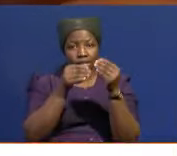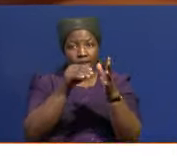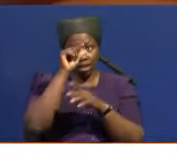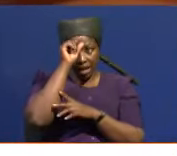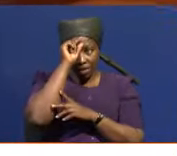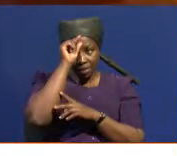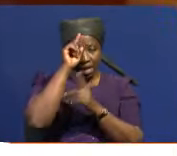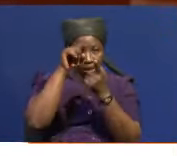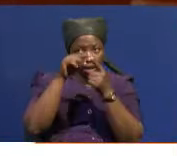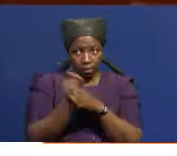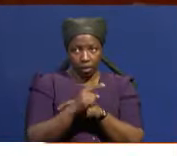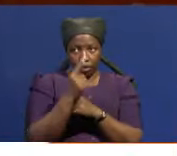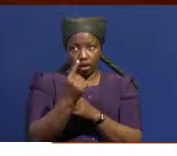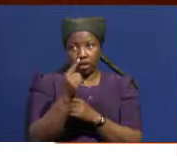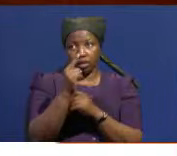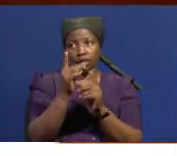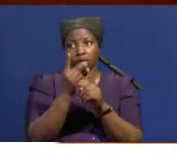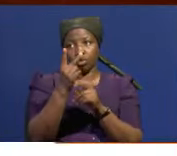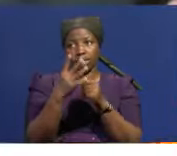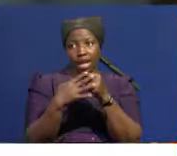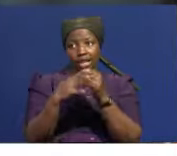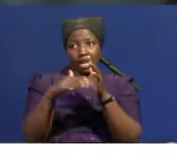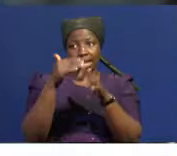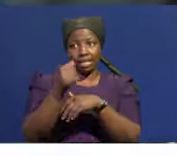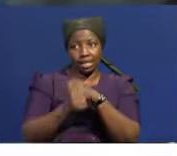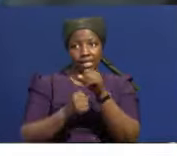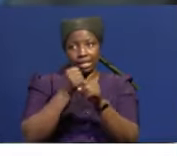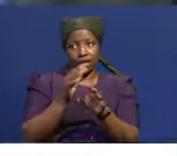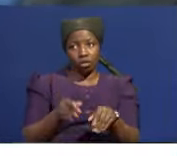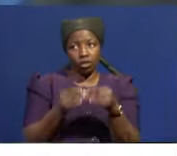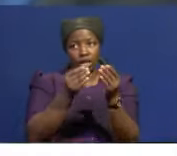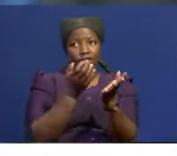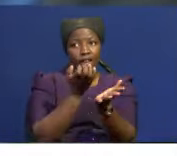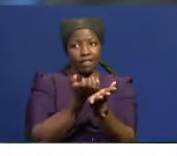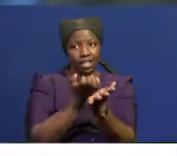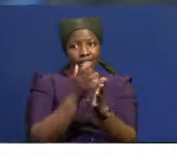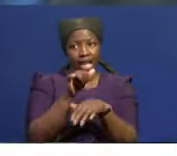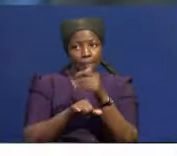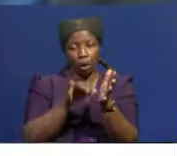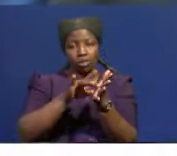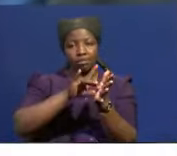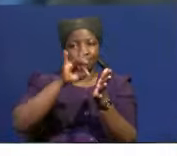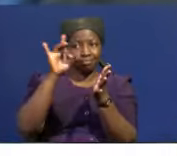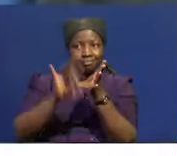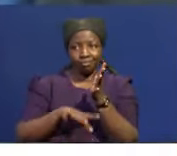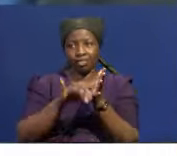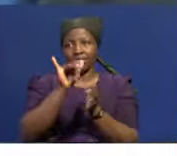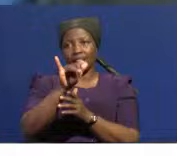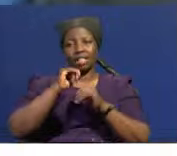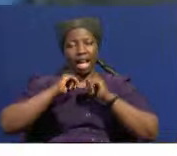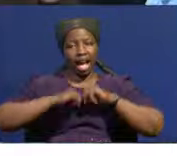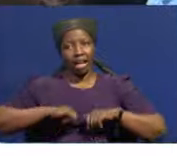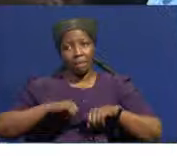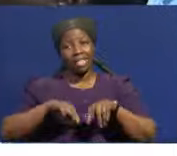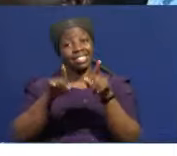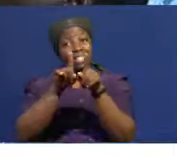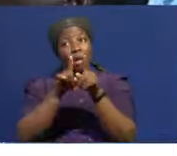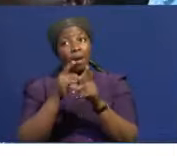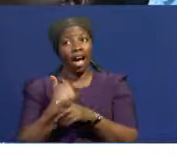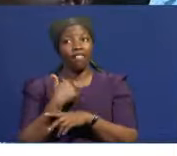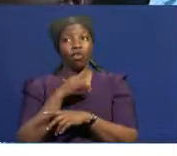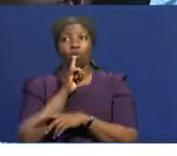makataa ya hadi Januari 29 mwaka ujao kutoa ushahidi wa kufutiliwa mbali kwa mkataba huo. Pia alitoa amri ya